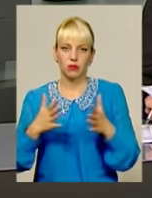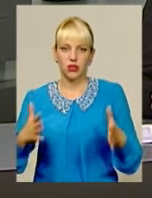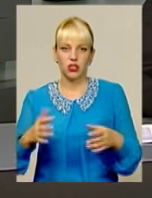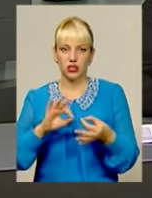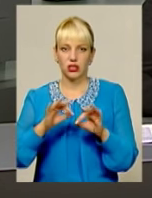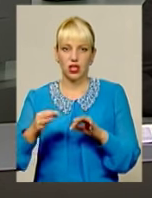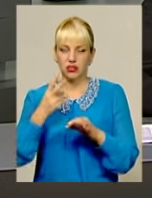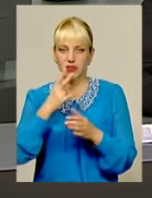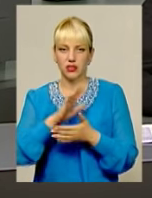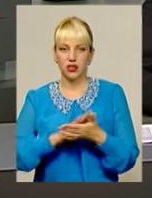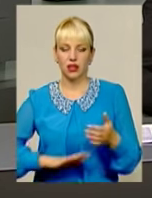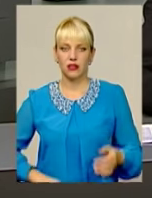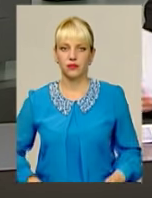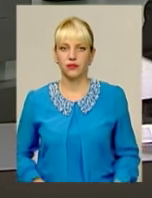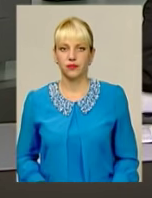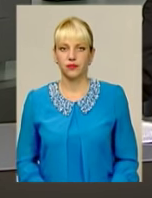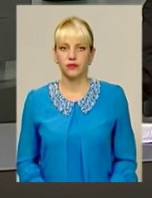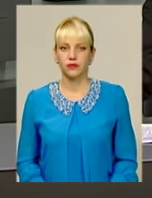Детальніше далі у сюжеті.